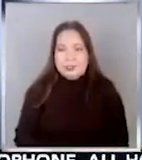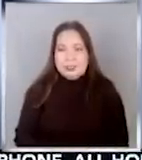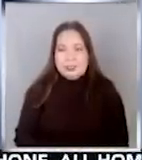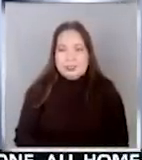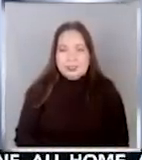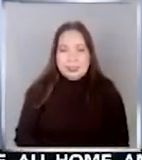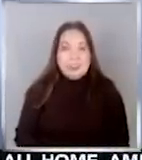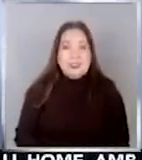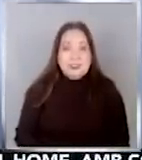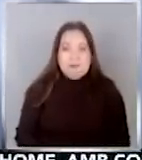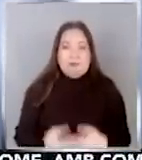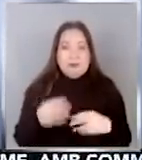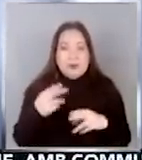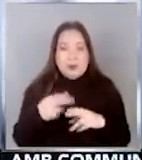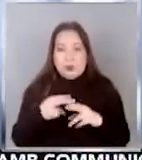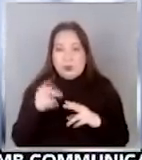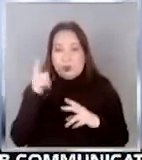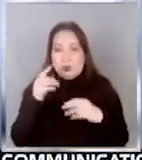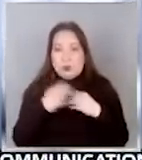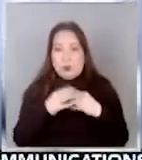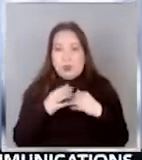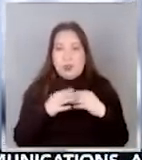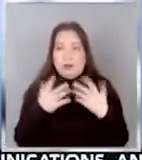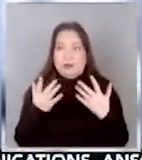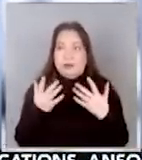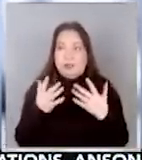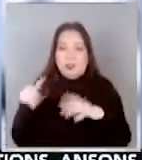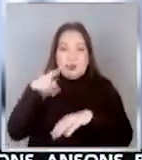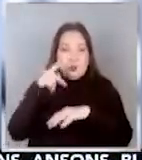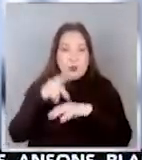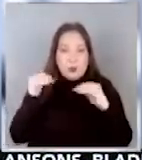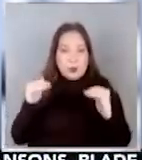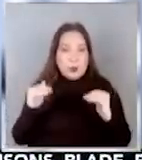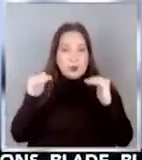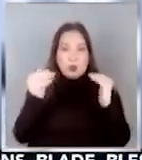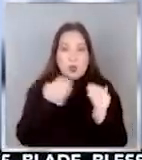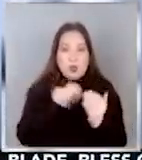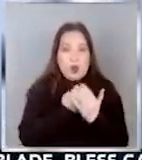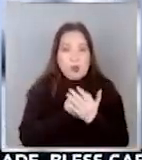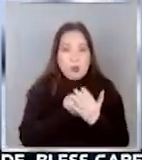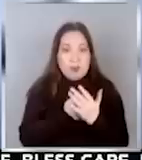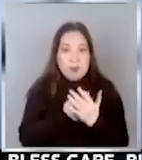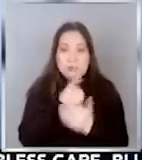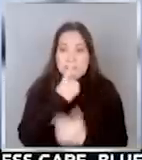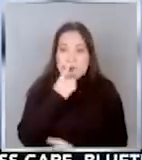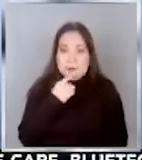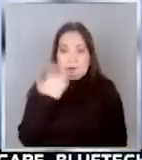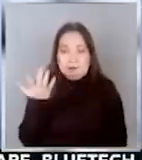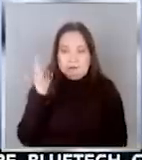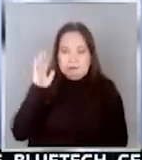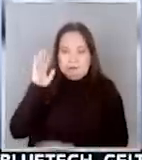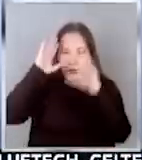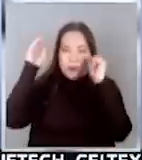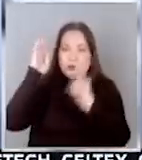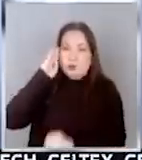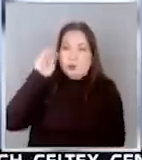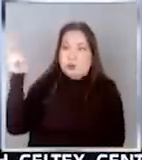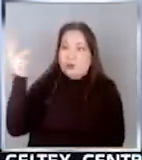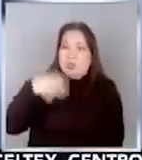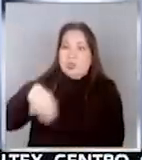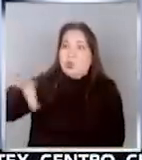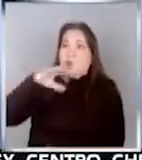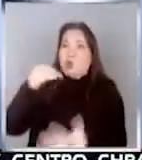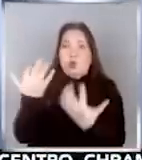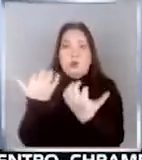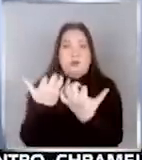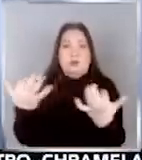Malapit na raw maging upper middle income country ang Pilipinas. Ibinidaya ni Pangulong Bongbong Marcos sa harap ng diplomatic community